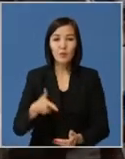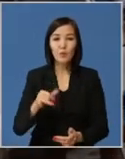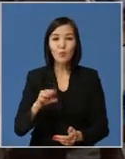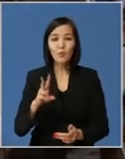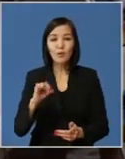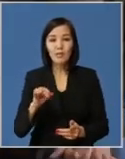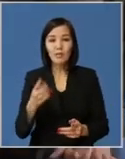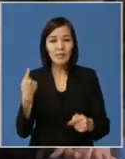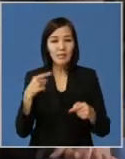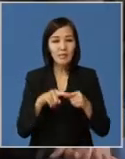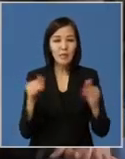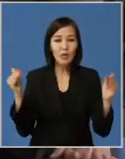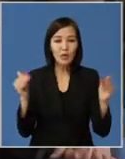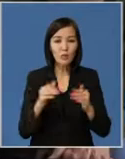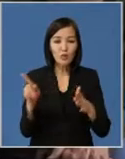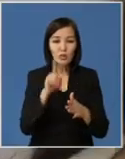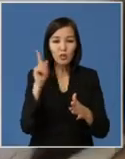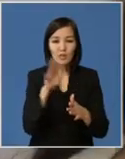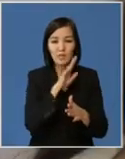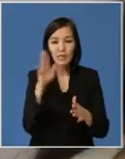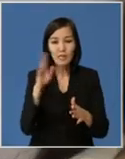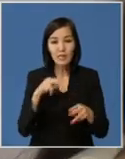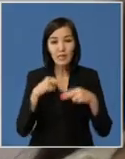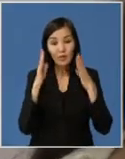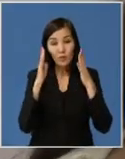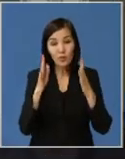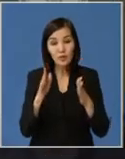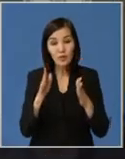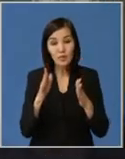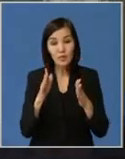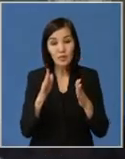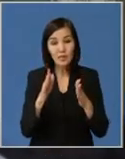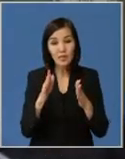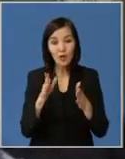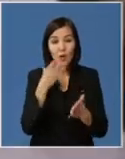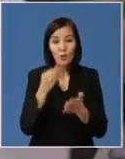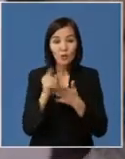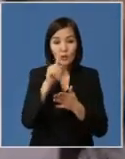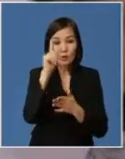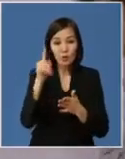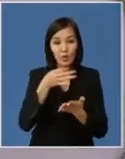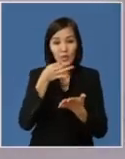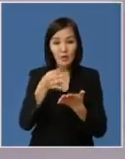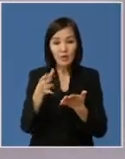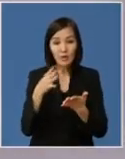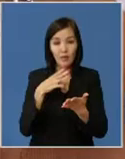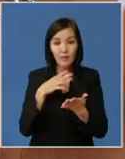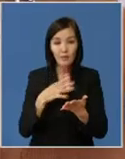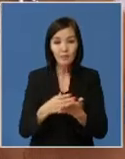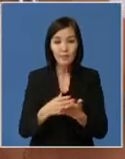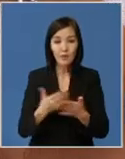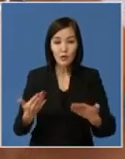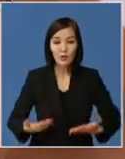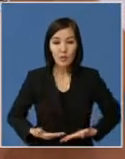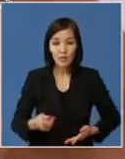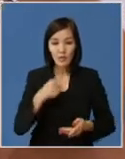техникалық колледждің қыздары мұндағы жас аналардың тағдырын ден қоятында да орайы келгенде көкейдегі сауалдарын қойып сәбилерді жарыса көтерісті. Мұнда